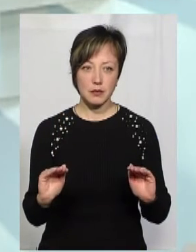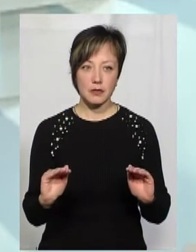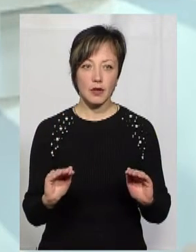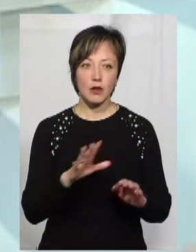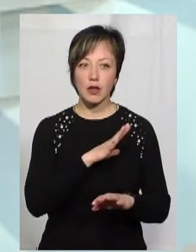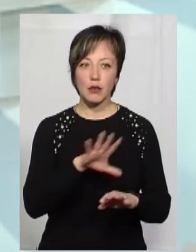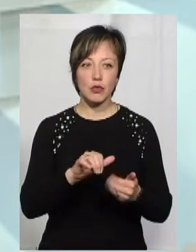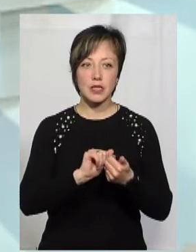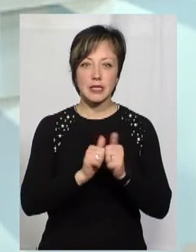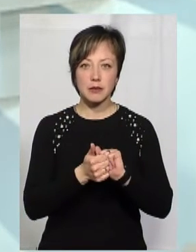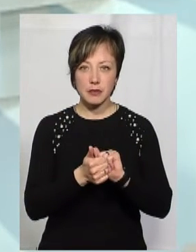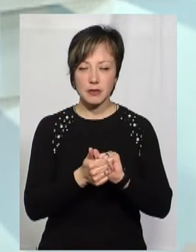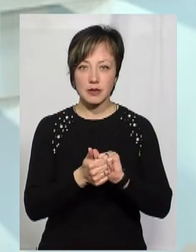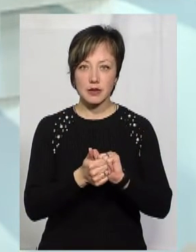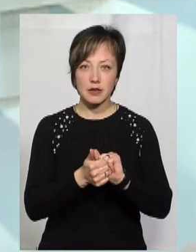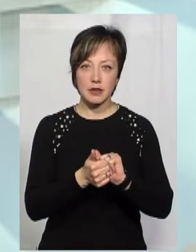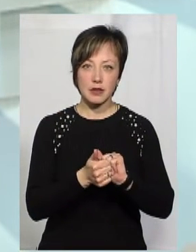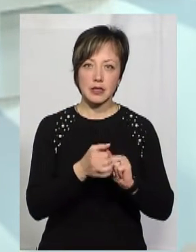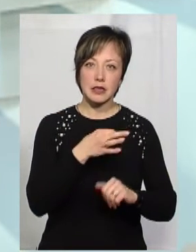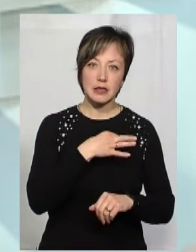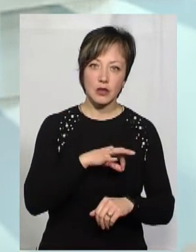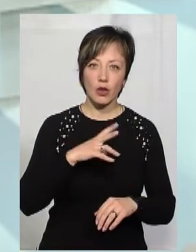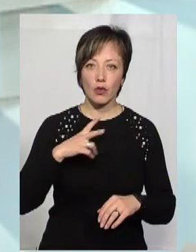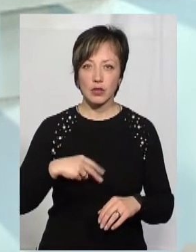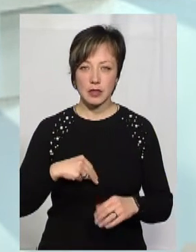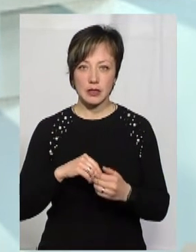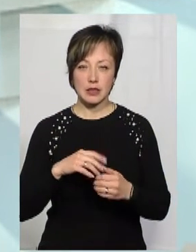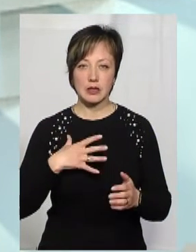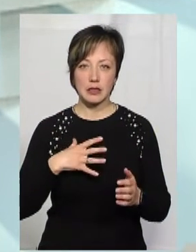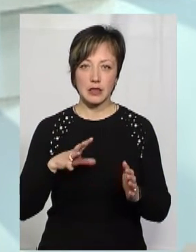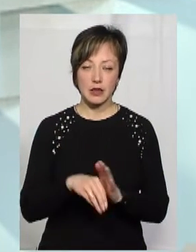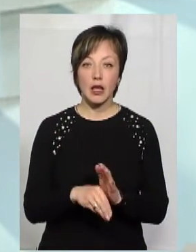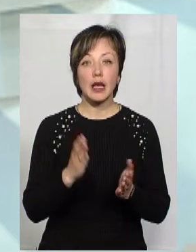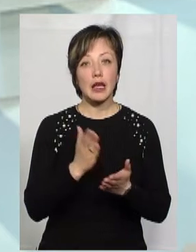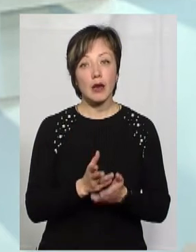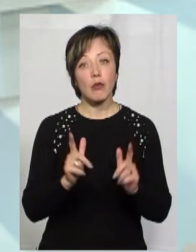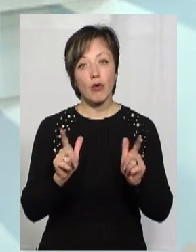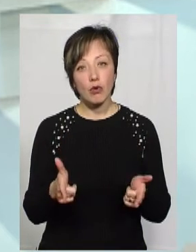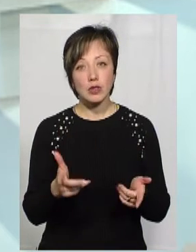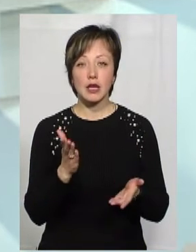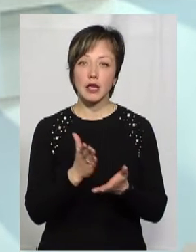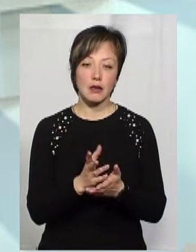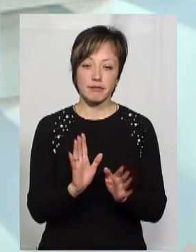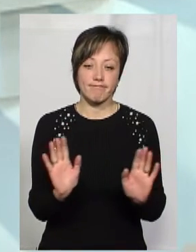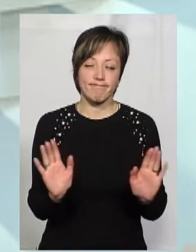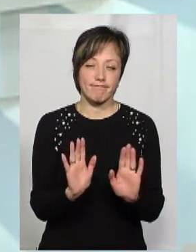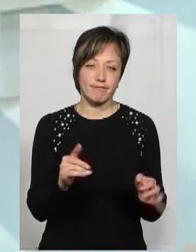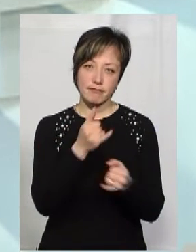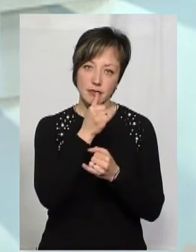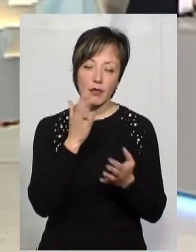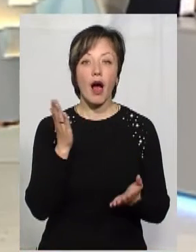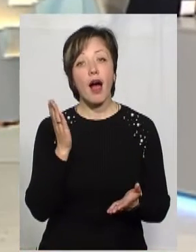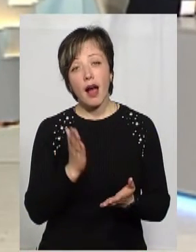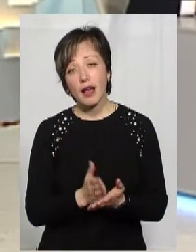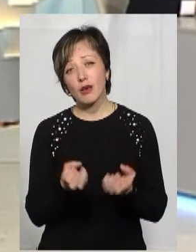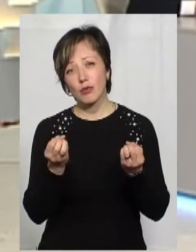щоб не було заміни тому сину там, чи тій дочці, яка загинула. Є такі, які погоджуються, є такі, які все-таки кажуть, ні, ми не зможемо. А є